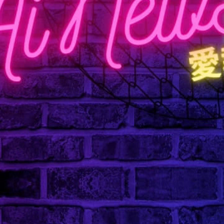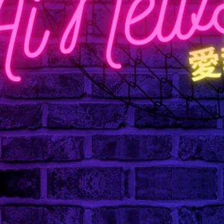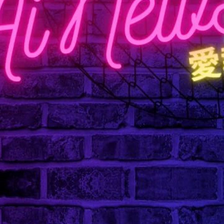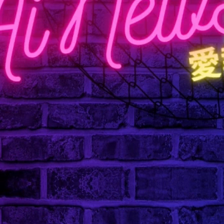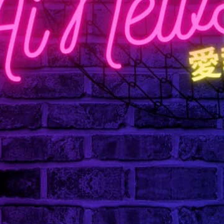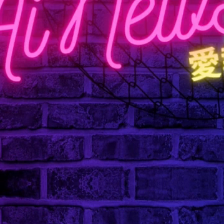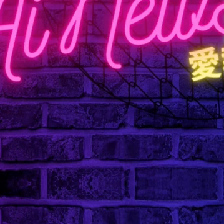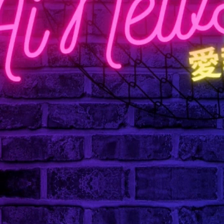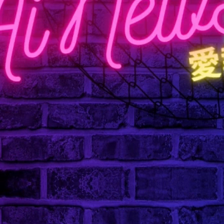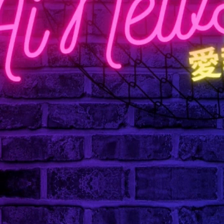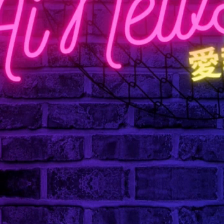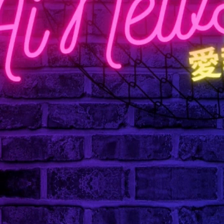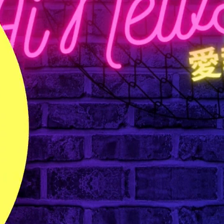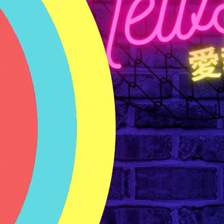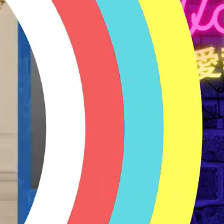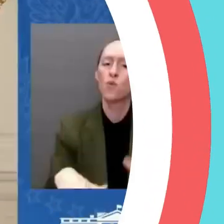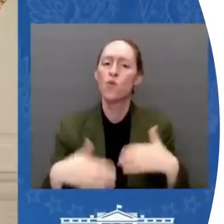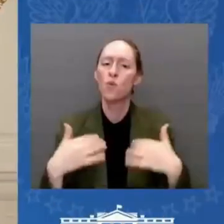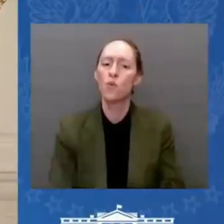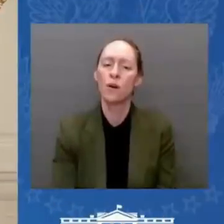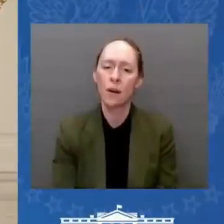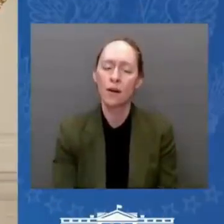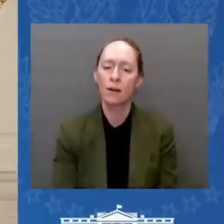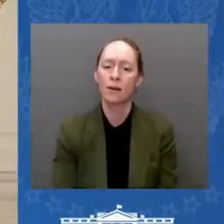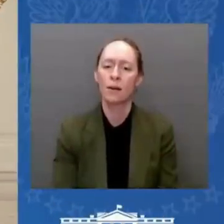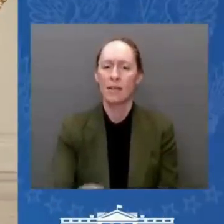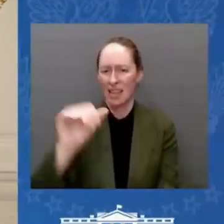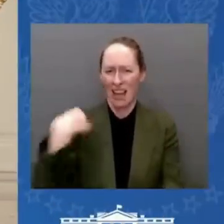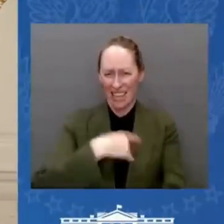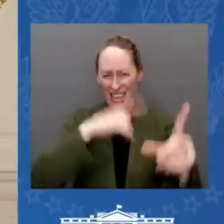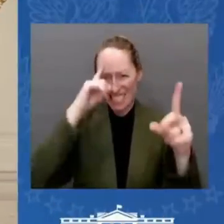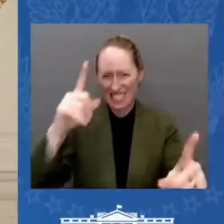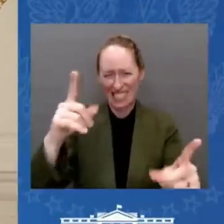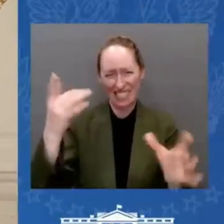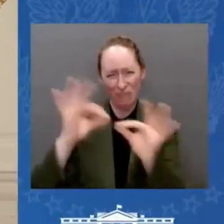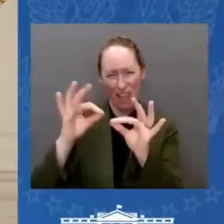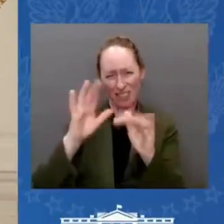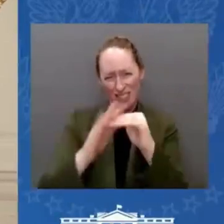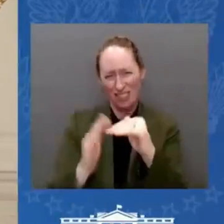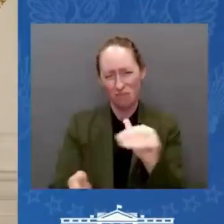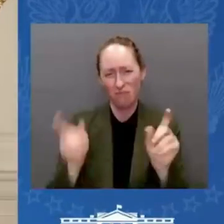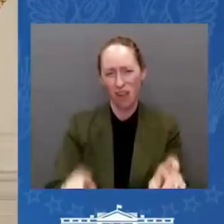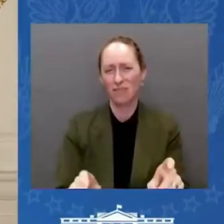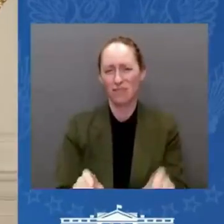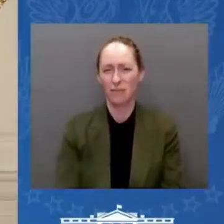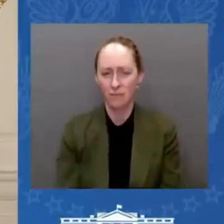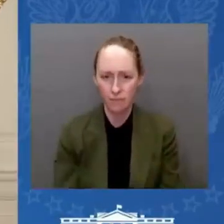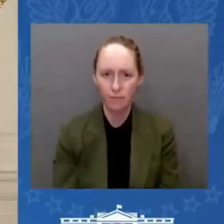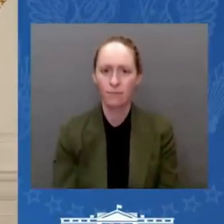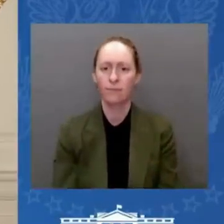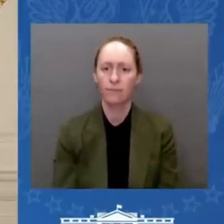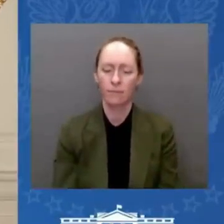只听得到他想听的声音。 There's a lot of things we can do to affect the things that people need on a monthly basis to